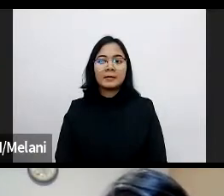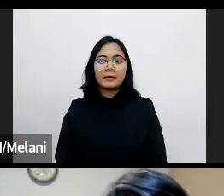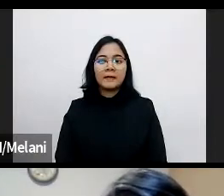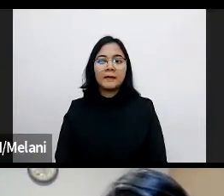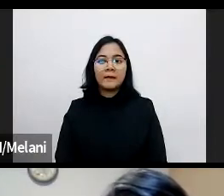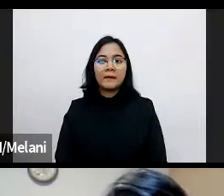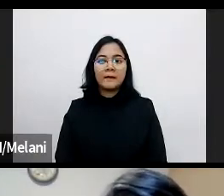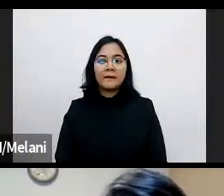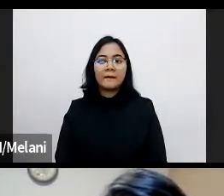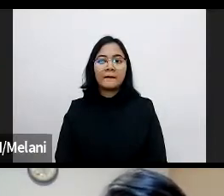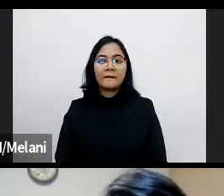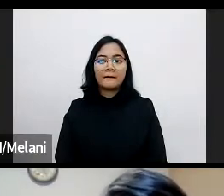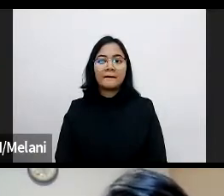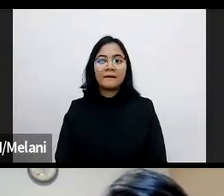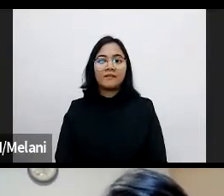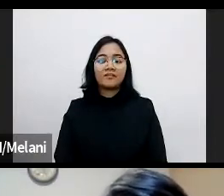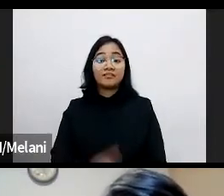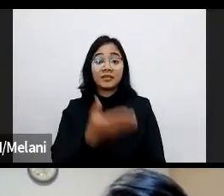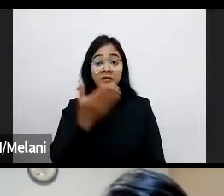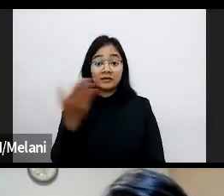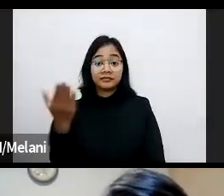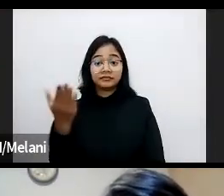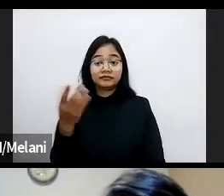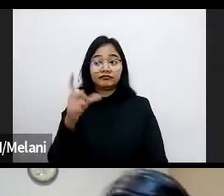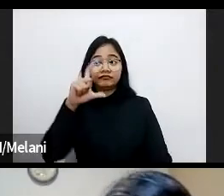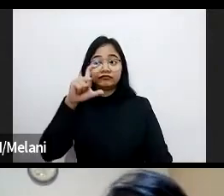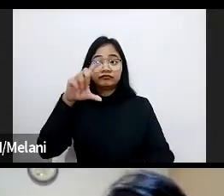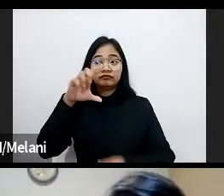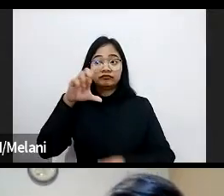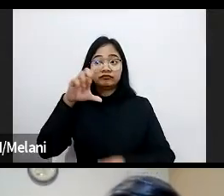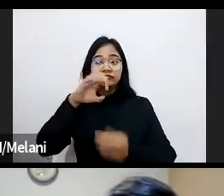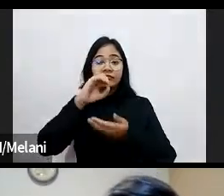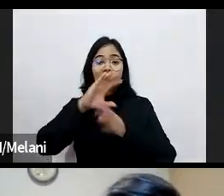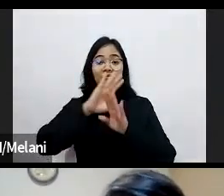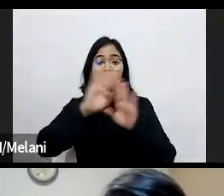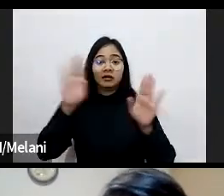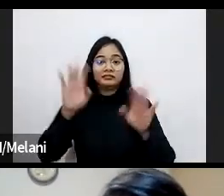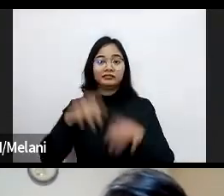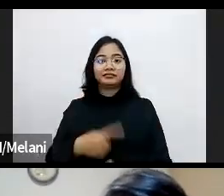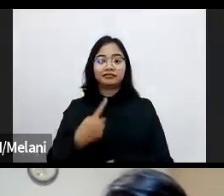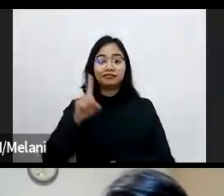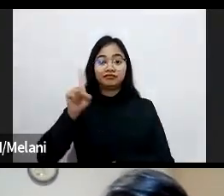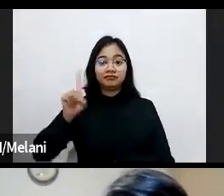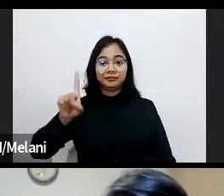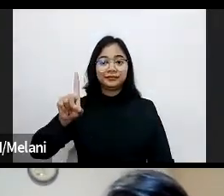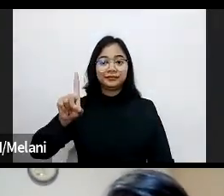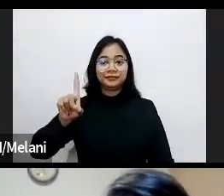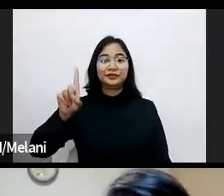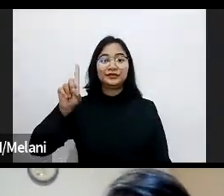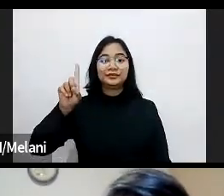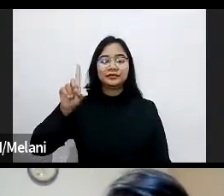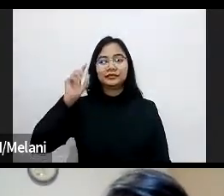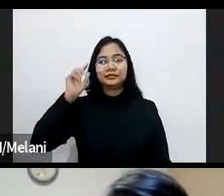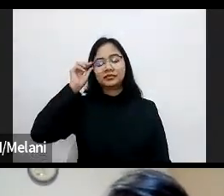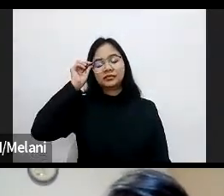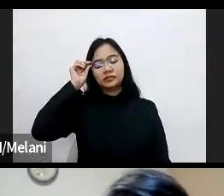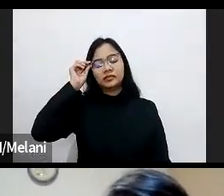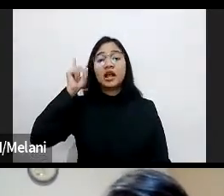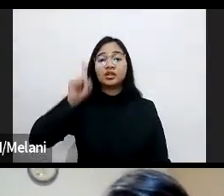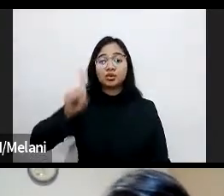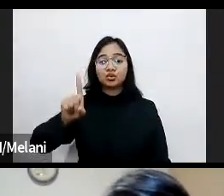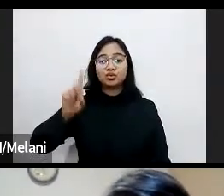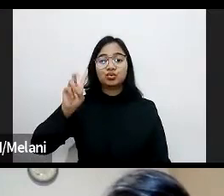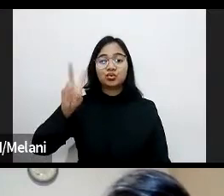okay, oke. Okay. Sip, saya mulai ya. Satu, senyum ya. Dua,